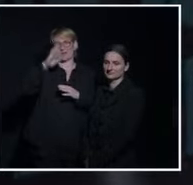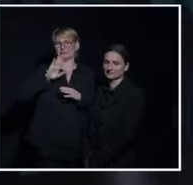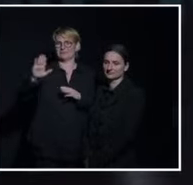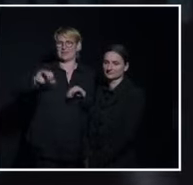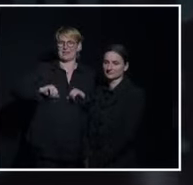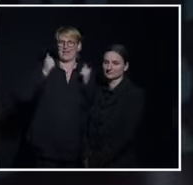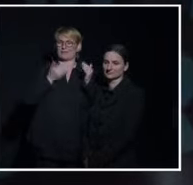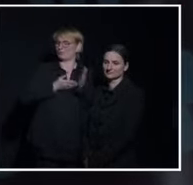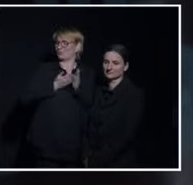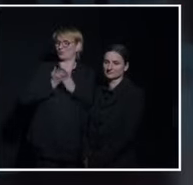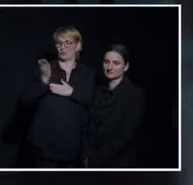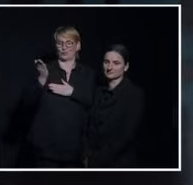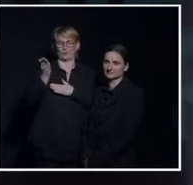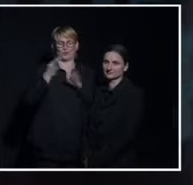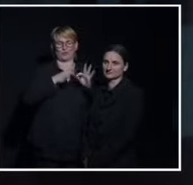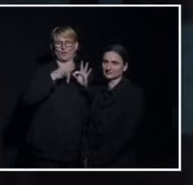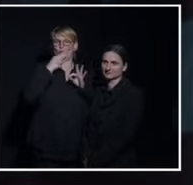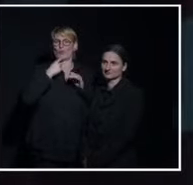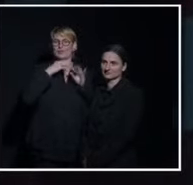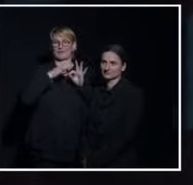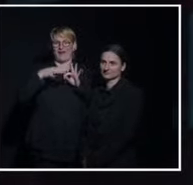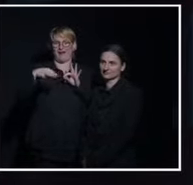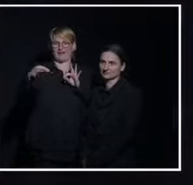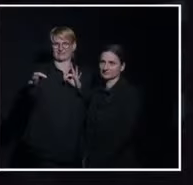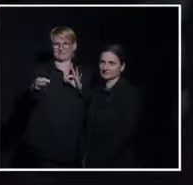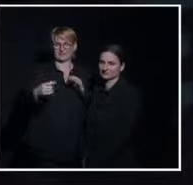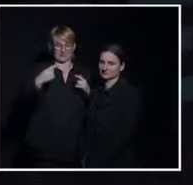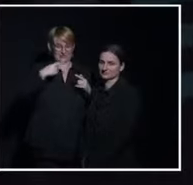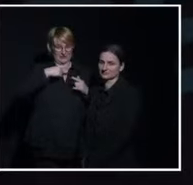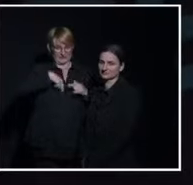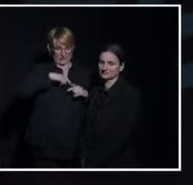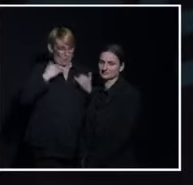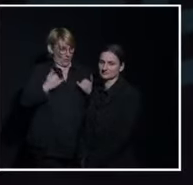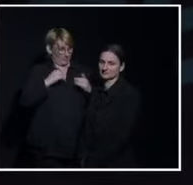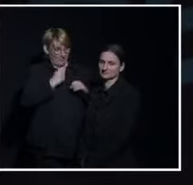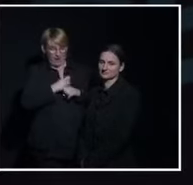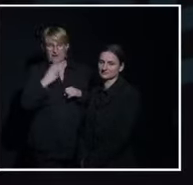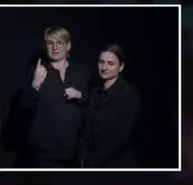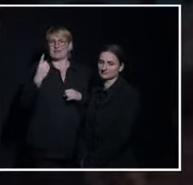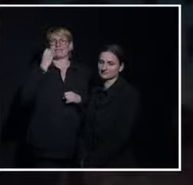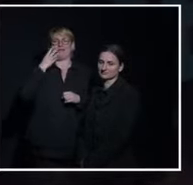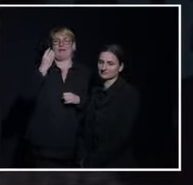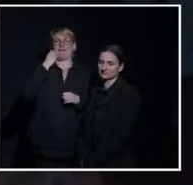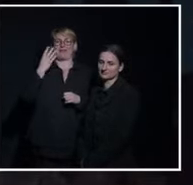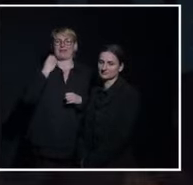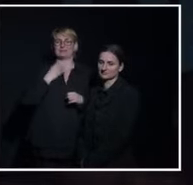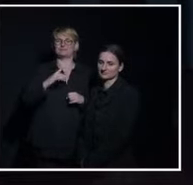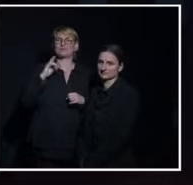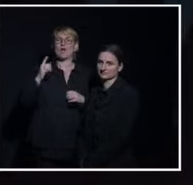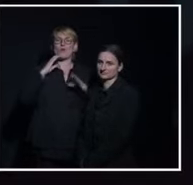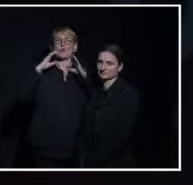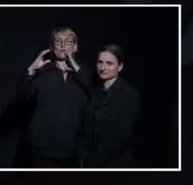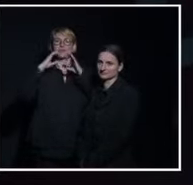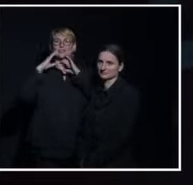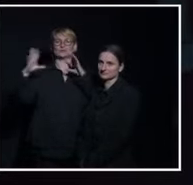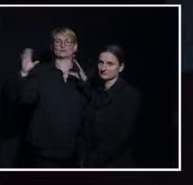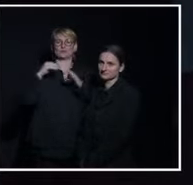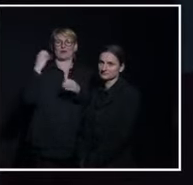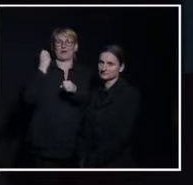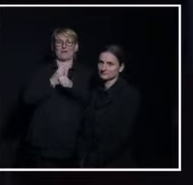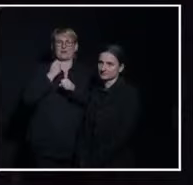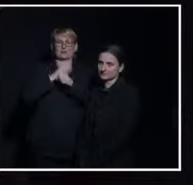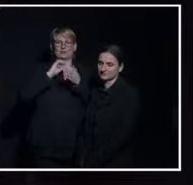Das, was wir heute machen, macht sie jeden Tag. Und vor allem auch die Kommunikation und die Zusammenarbeit